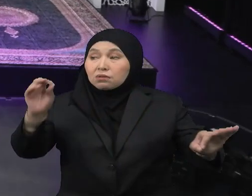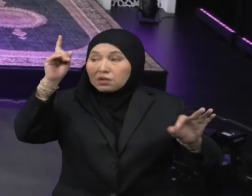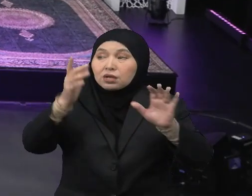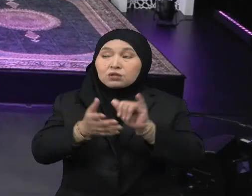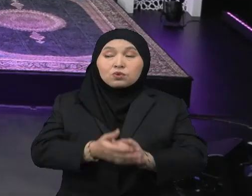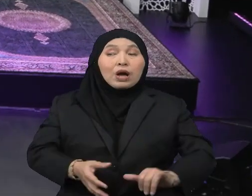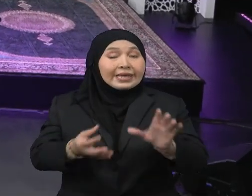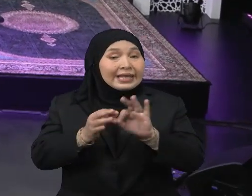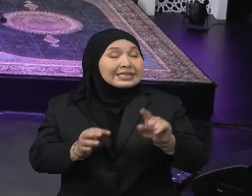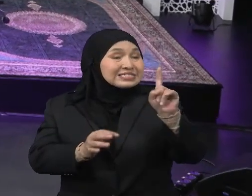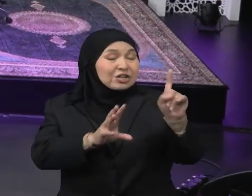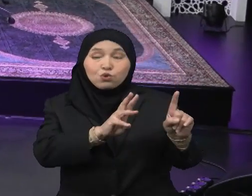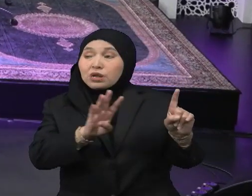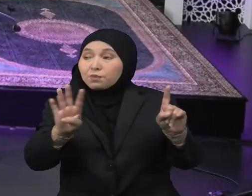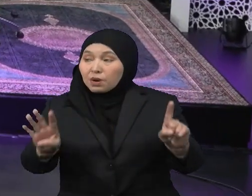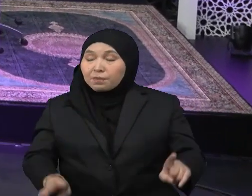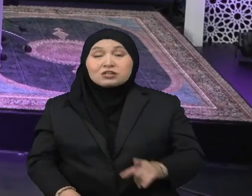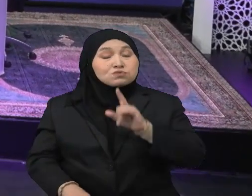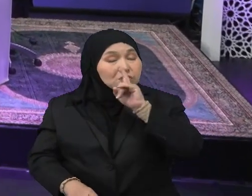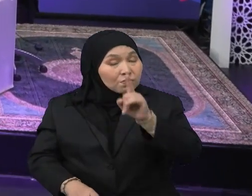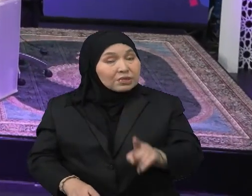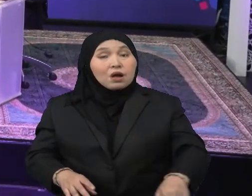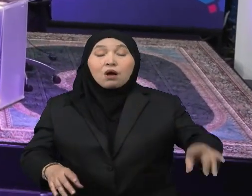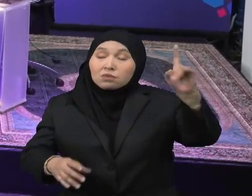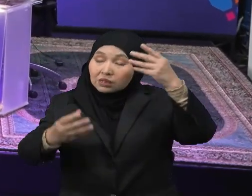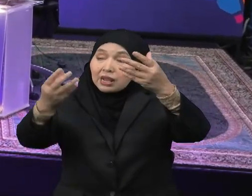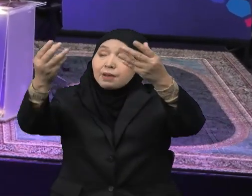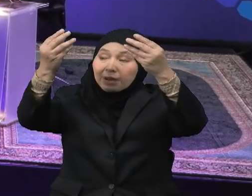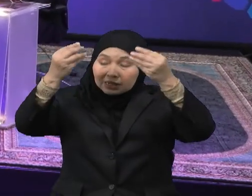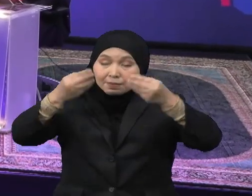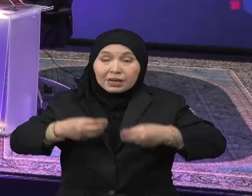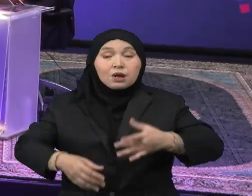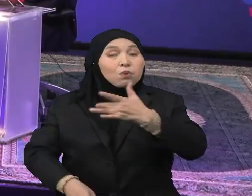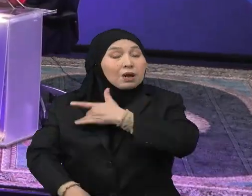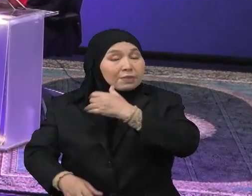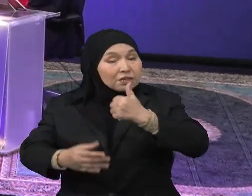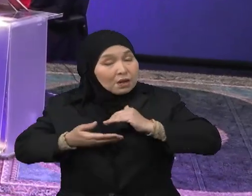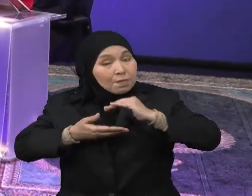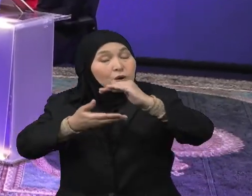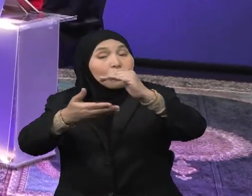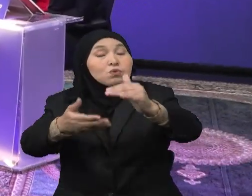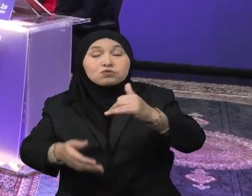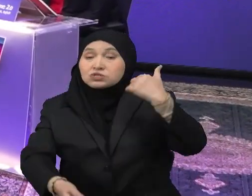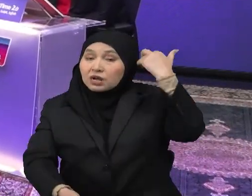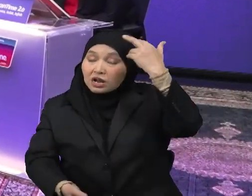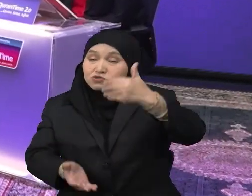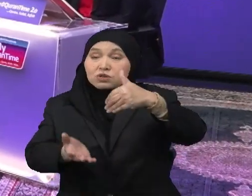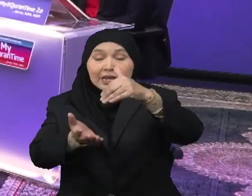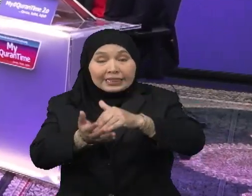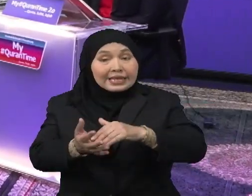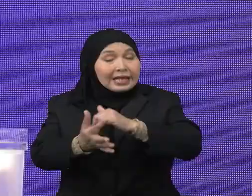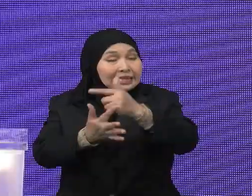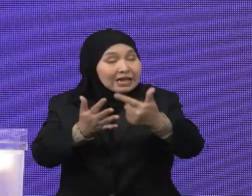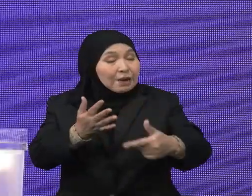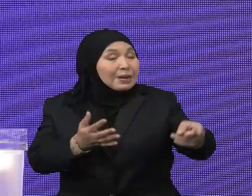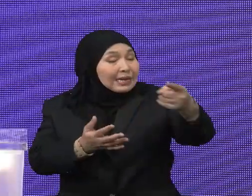yang ke 164 Sesungguhnya Allah telah memberi kurniaan kepada orang-orang beriman ketika memutuskan Rasul di tengah mereka daripada kalangan